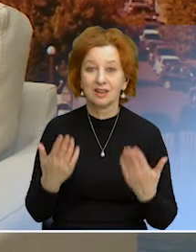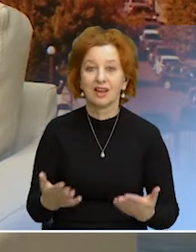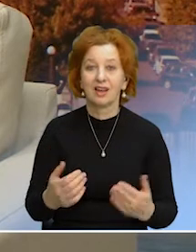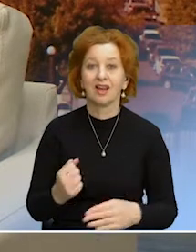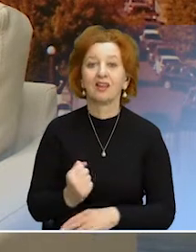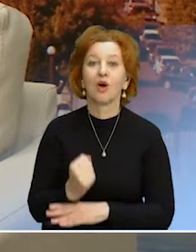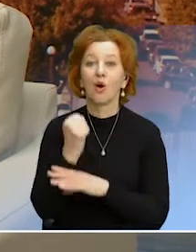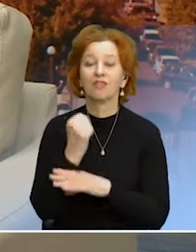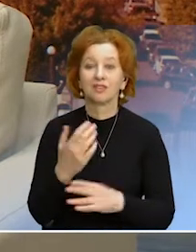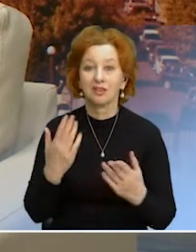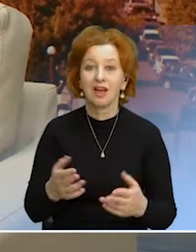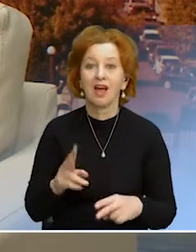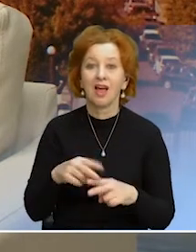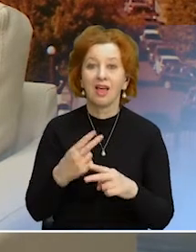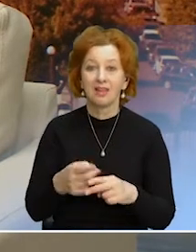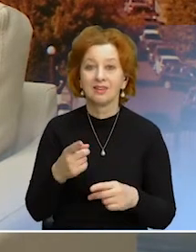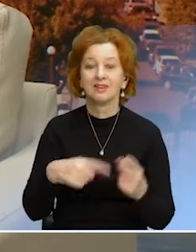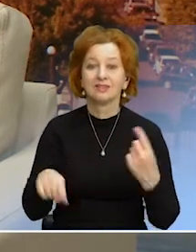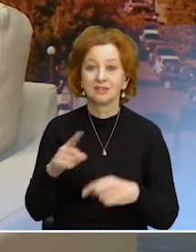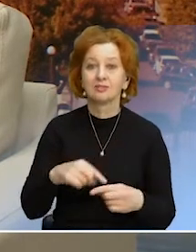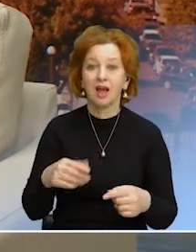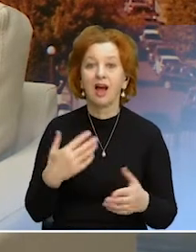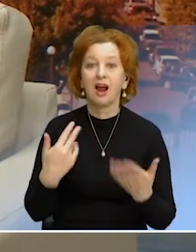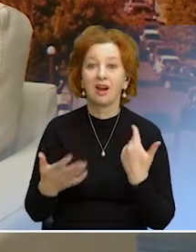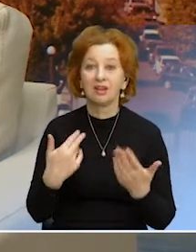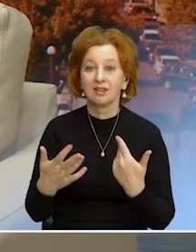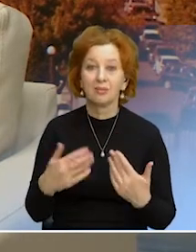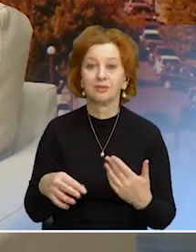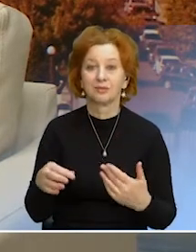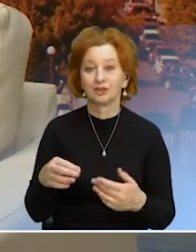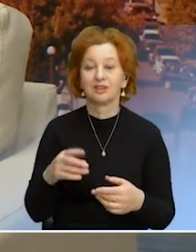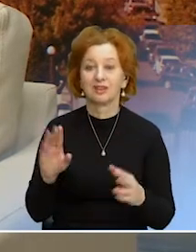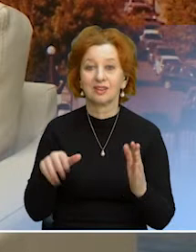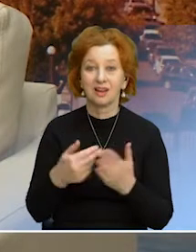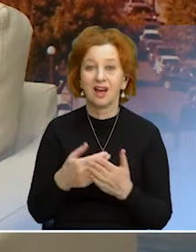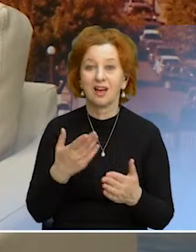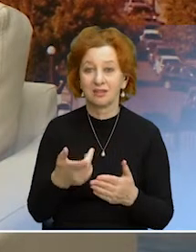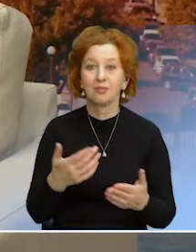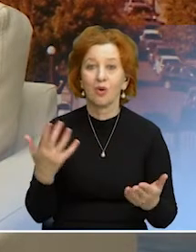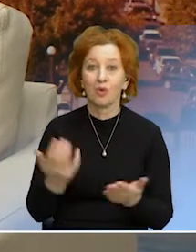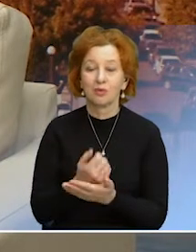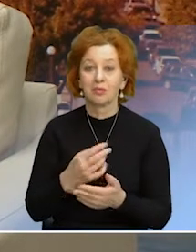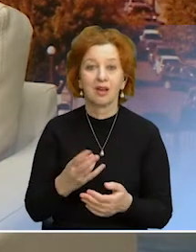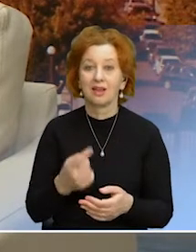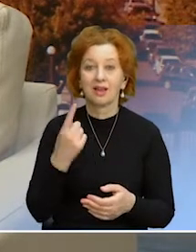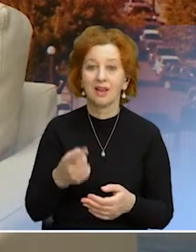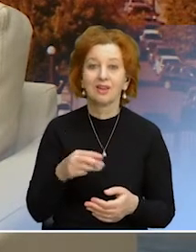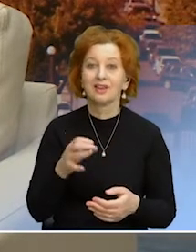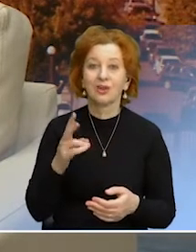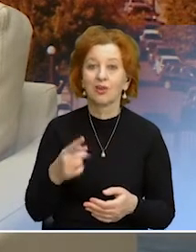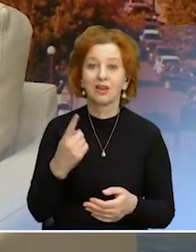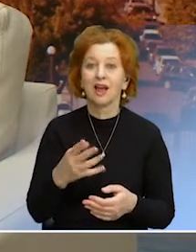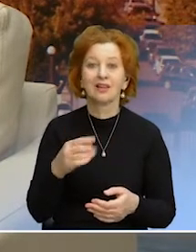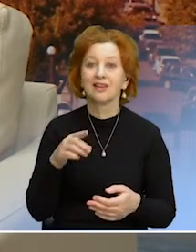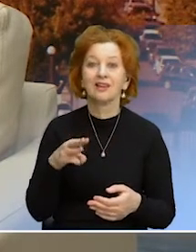как на некую истину, пусть приходящую, да, но на некую истину, которая для тебя сейчас очень важна. Вот это важно. Ни один ТикТок, ни